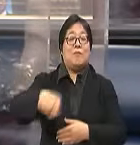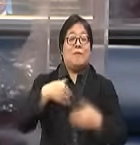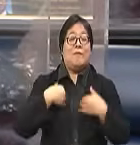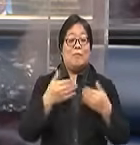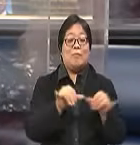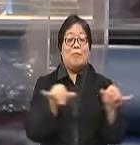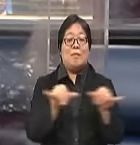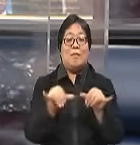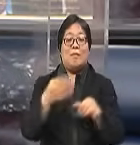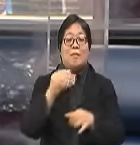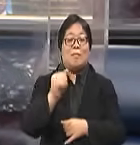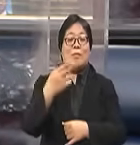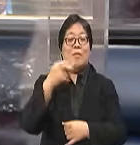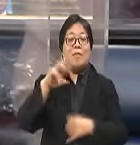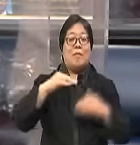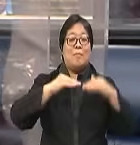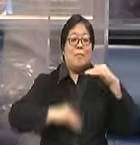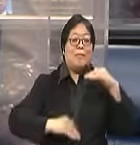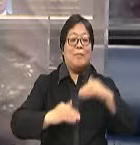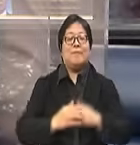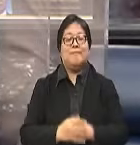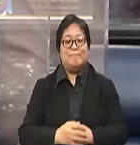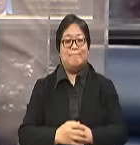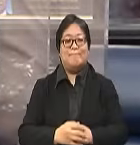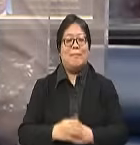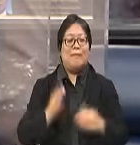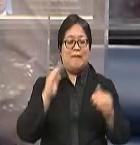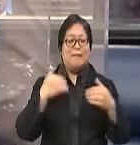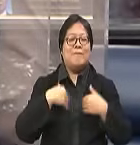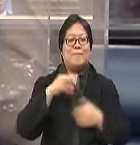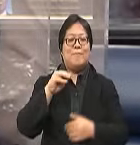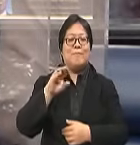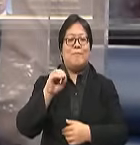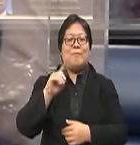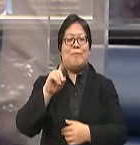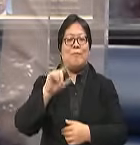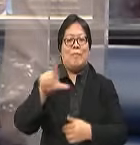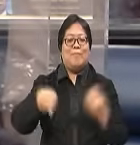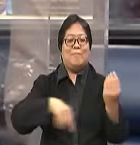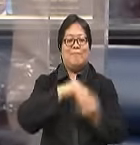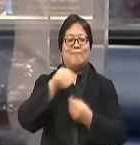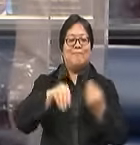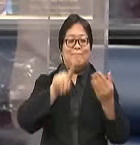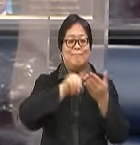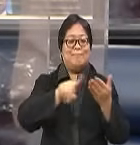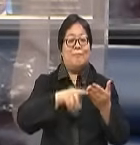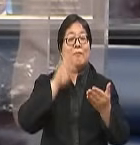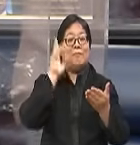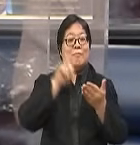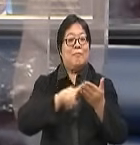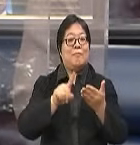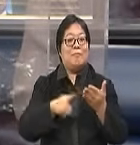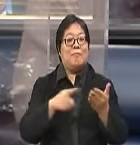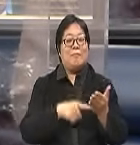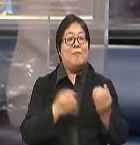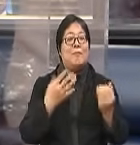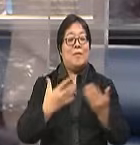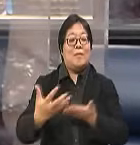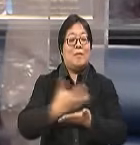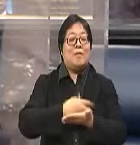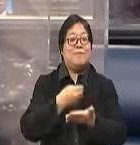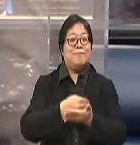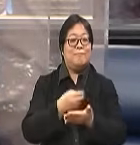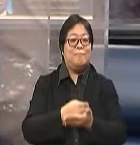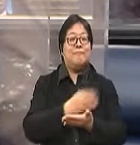ikhlas Sentana 10x ke bawah eh jadi kita juga model-model yang kita akan lihat beberapa hasil